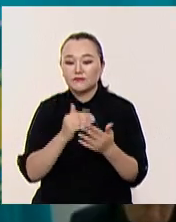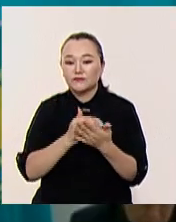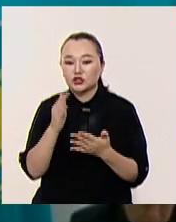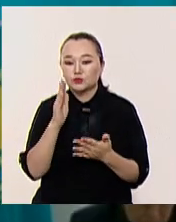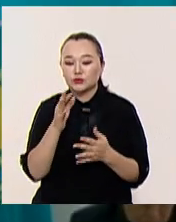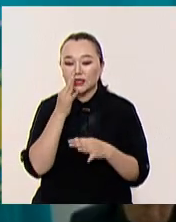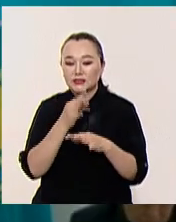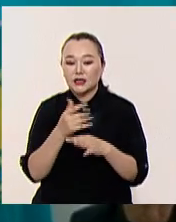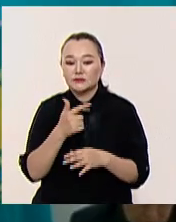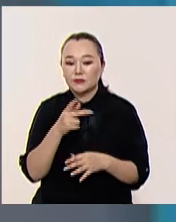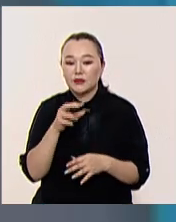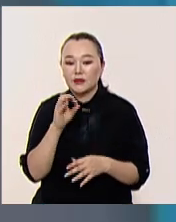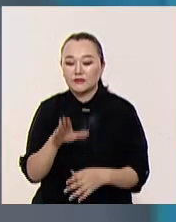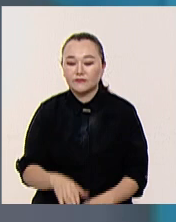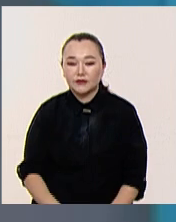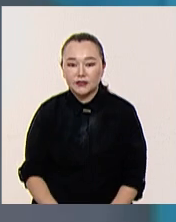отмечает Галымжан Пирматов.